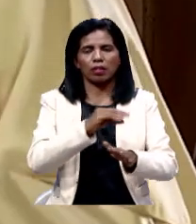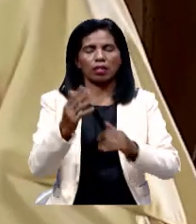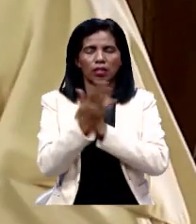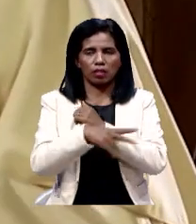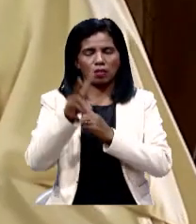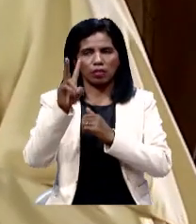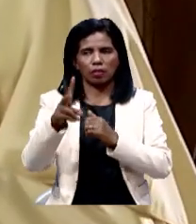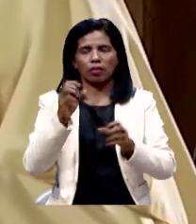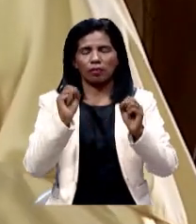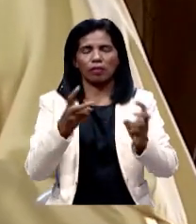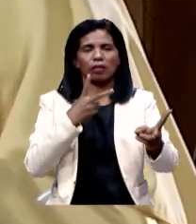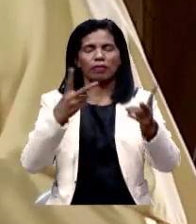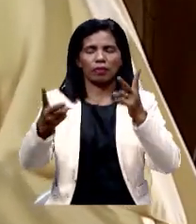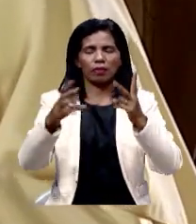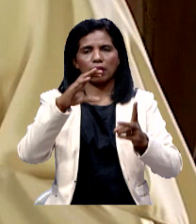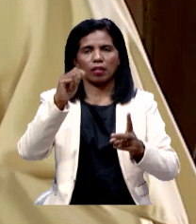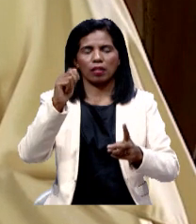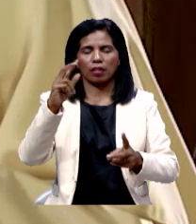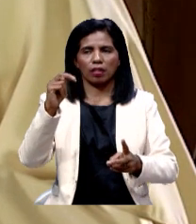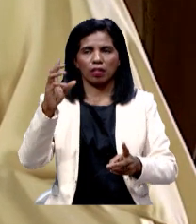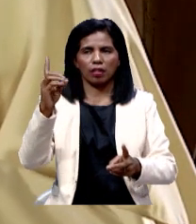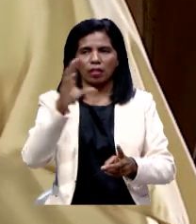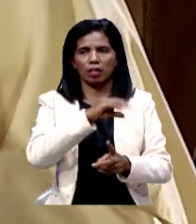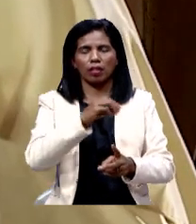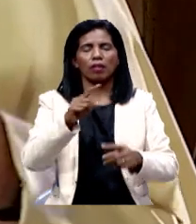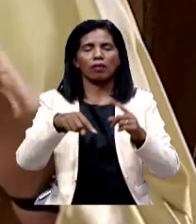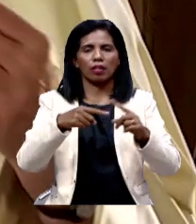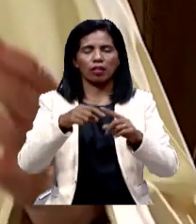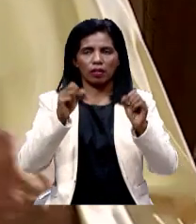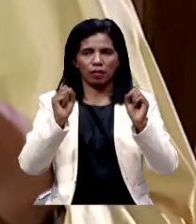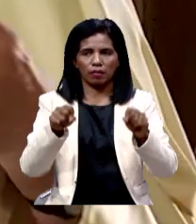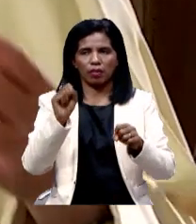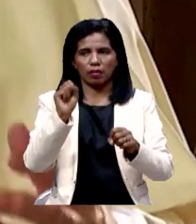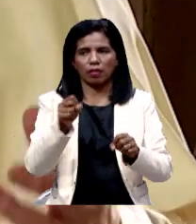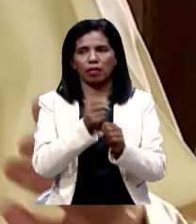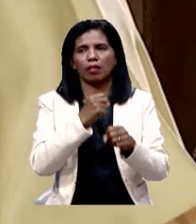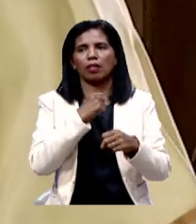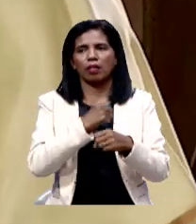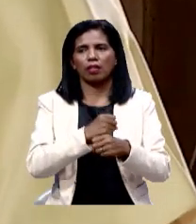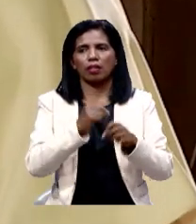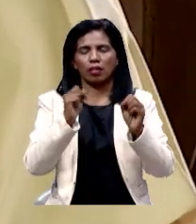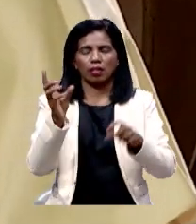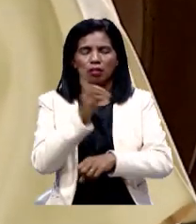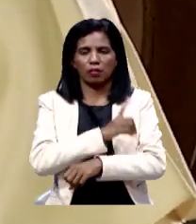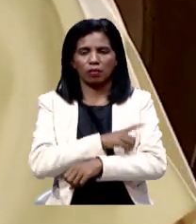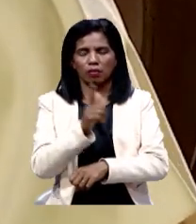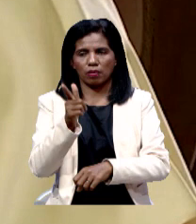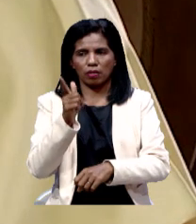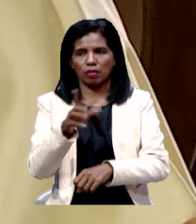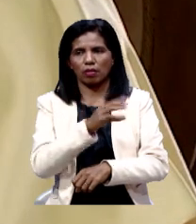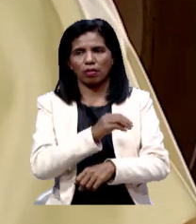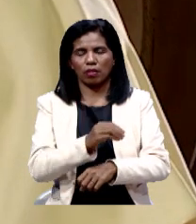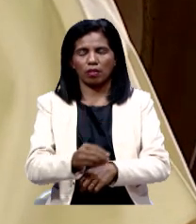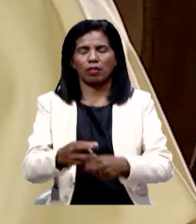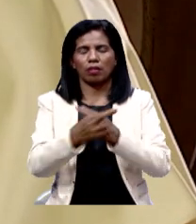nia bele viagem ba Canada e final fulang ne se banhira nia concorda atu halau terapia ba lorong ranulu no descansa